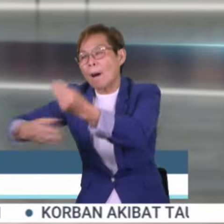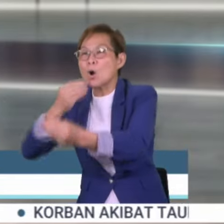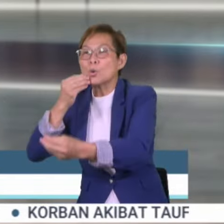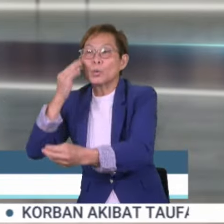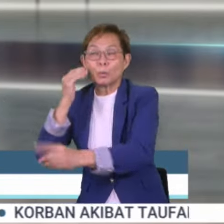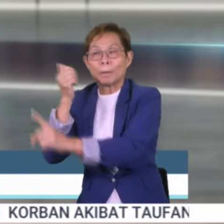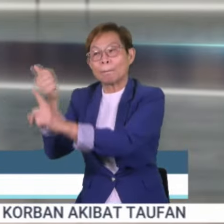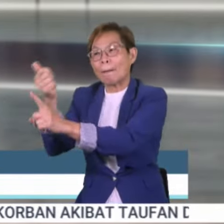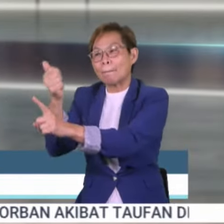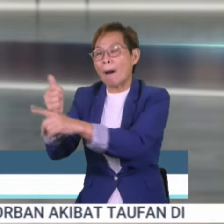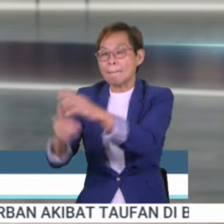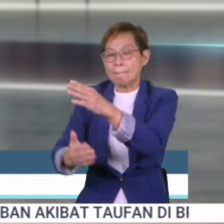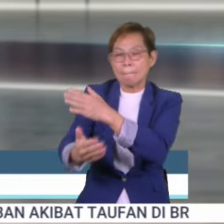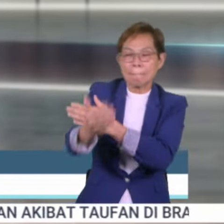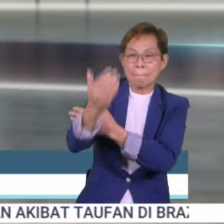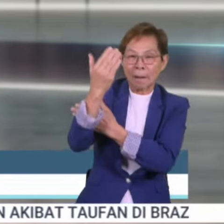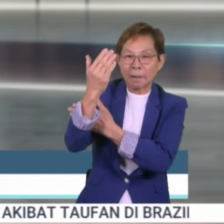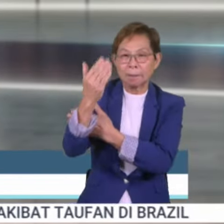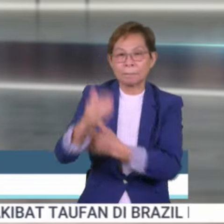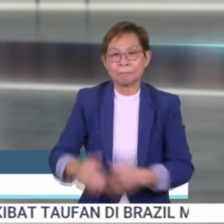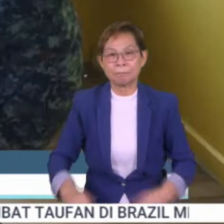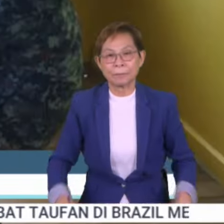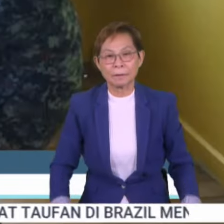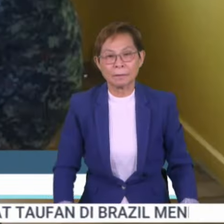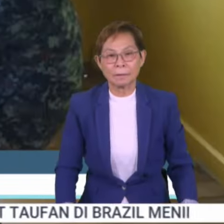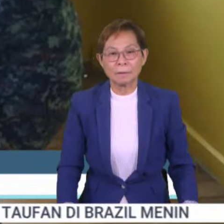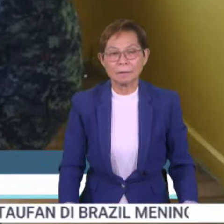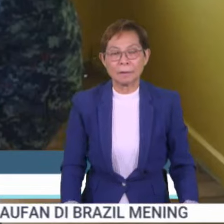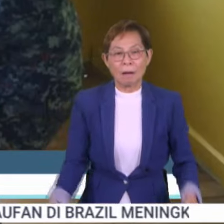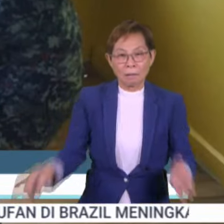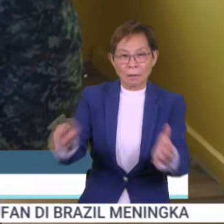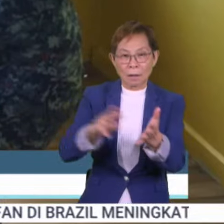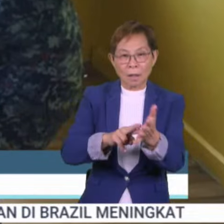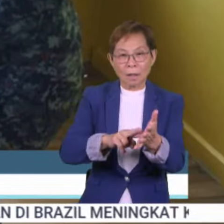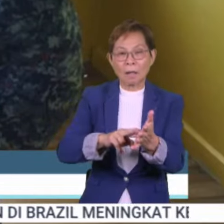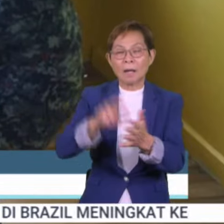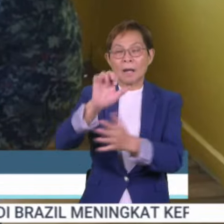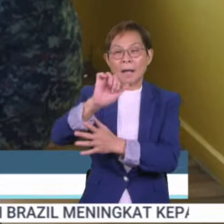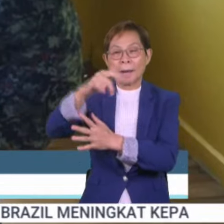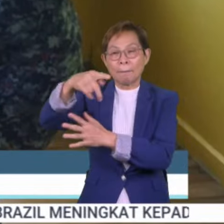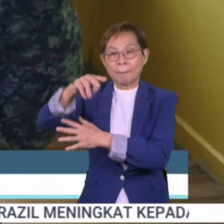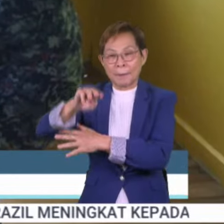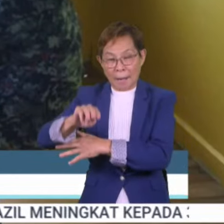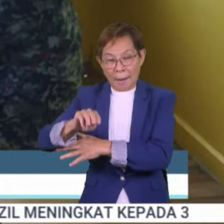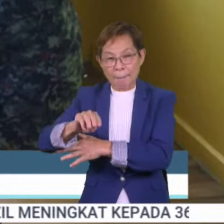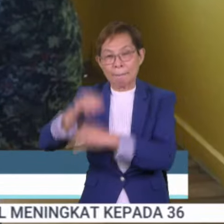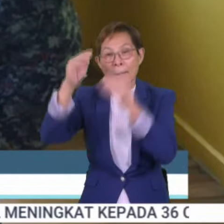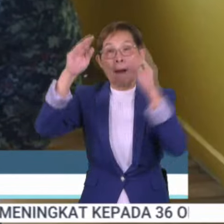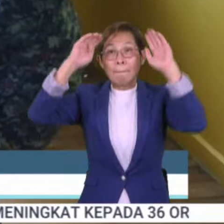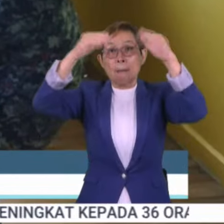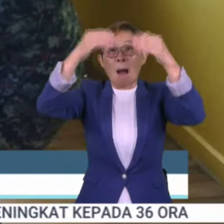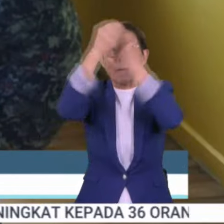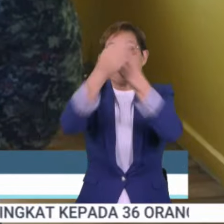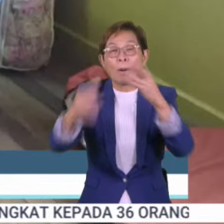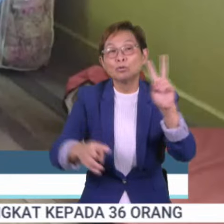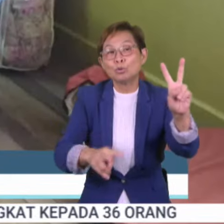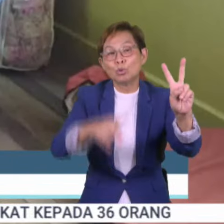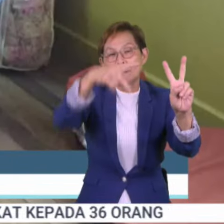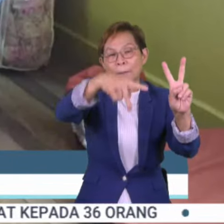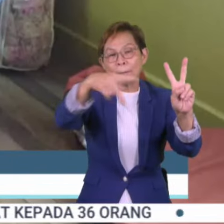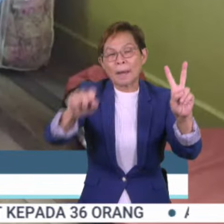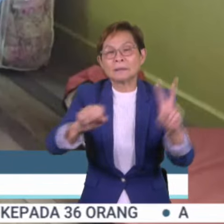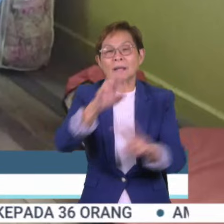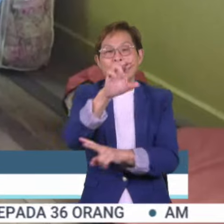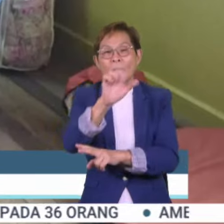ke kediaman masing-masing pagi tadi kenyataan angkatan pertahanan awam Pahang memaklumkan 2 PPS